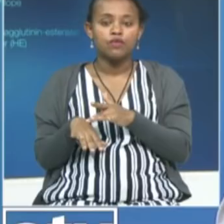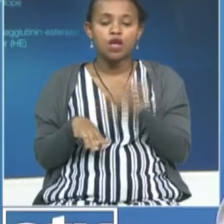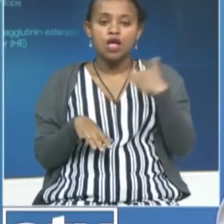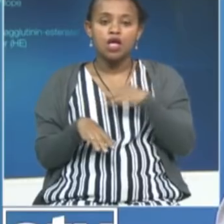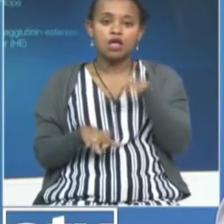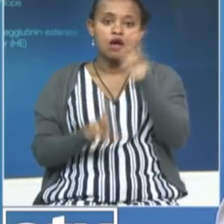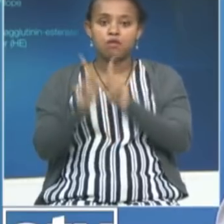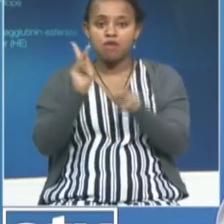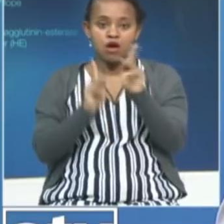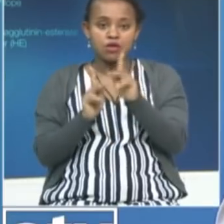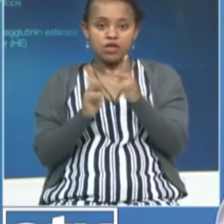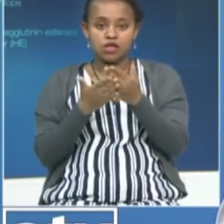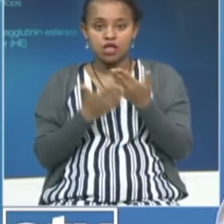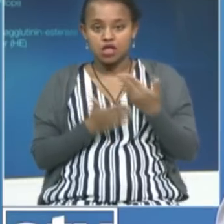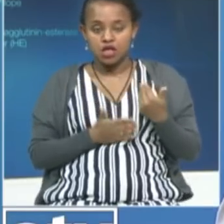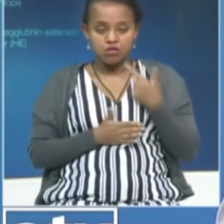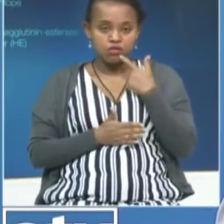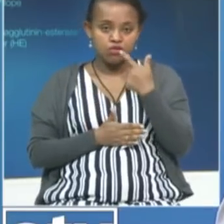የእኛ ማህበረሰብ ቀደም ብለውም